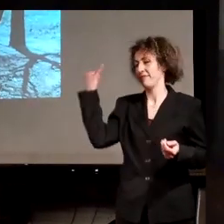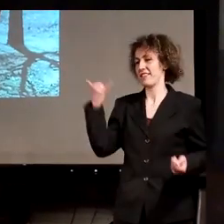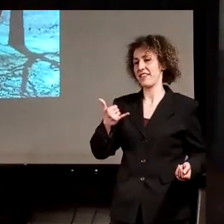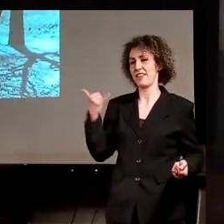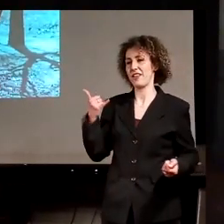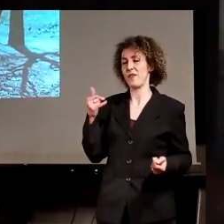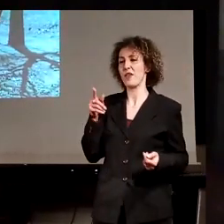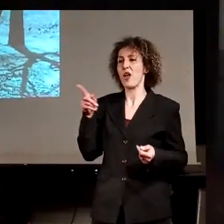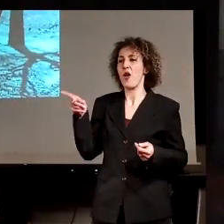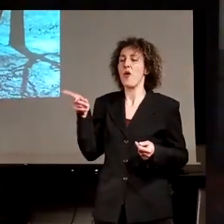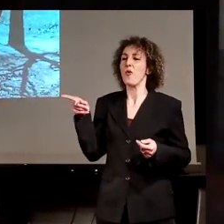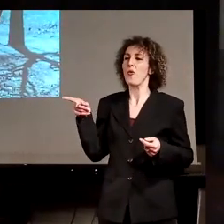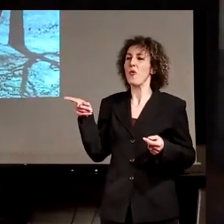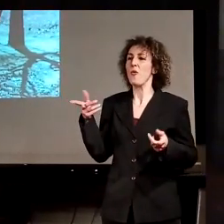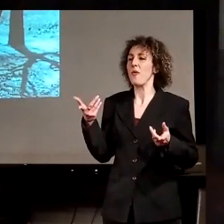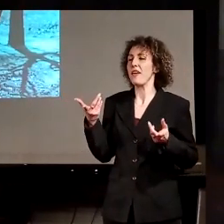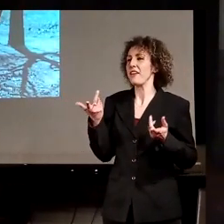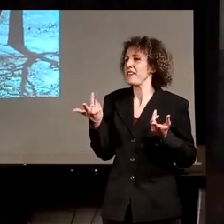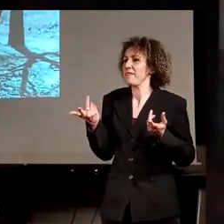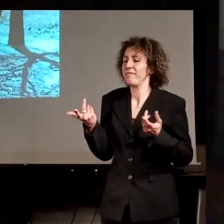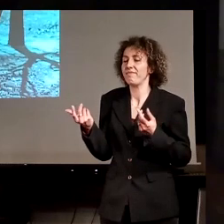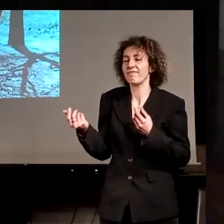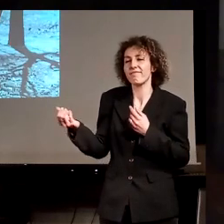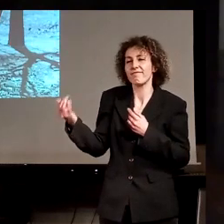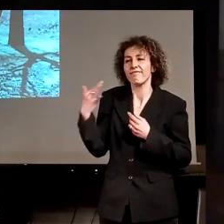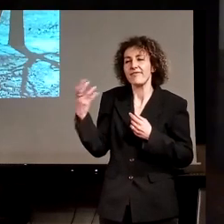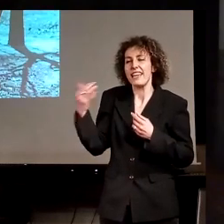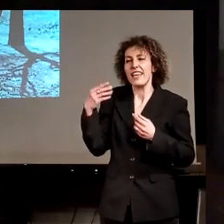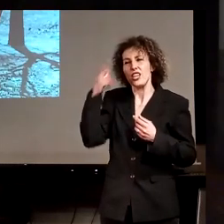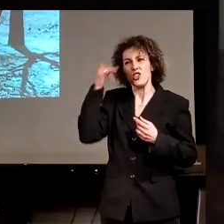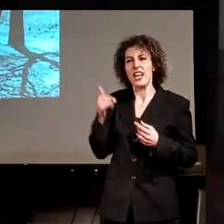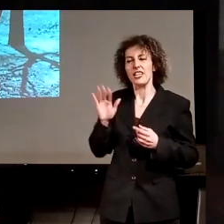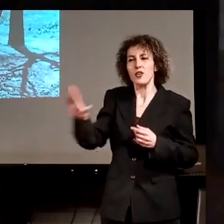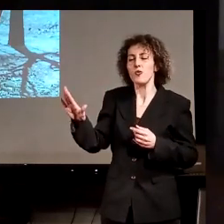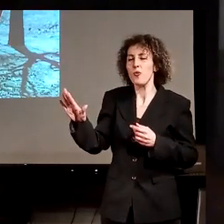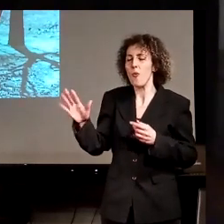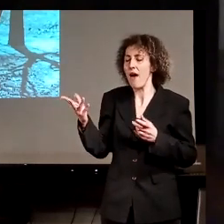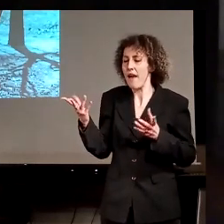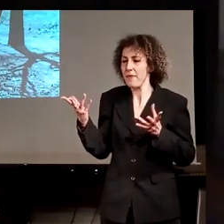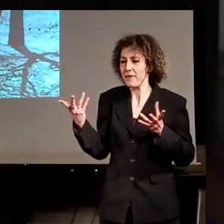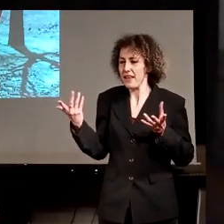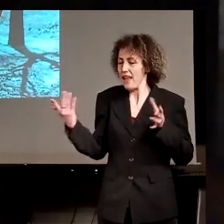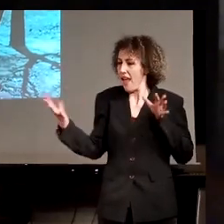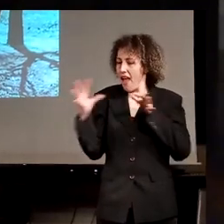attribuirti le sue genialità perché diceva come mi hai fatto capire